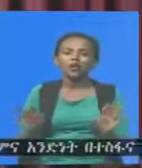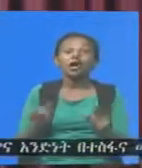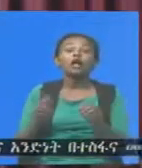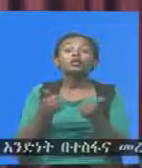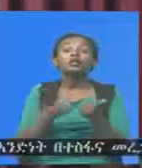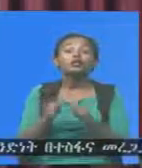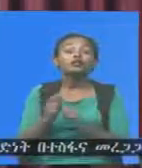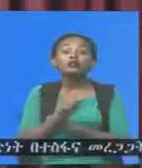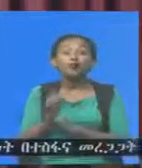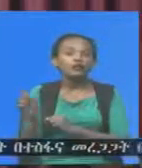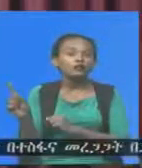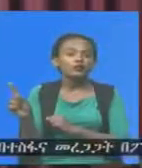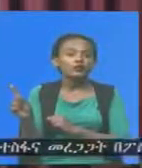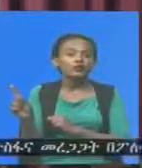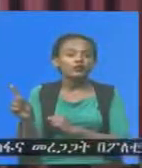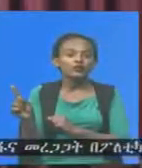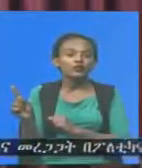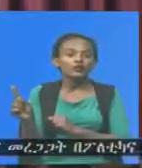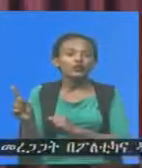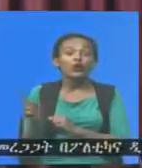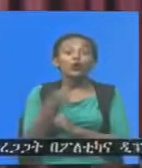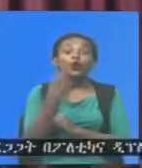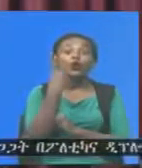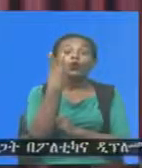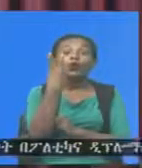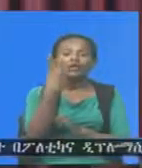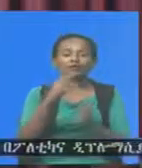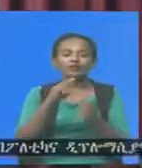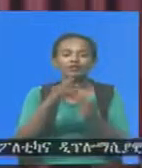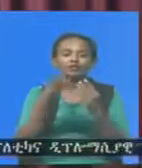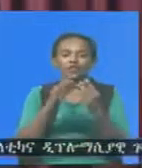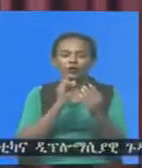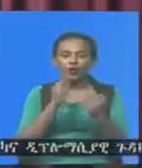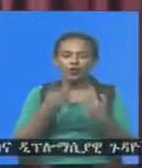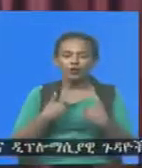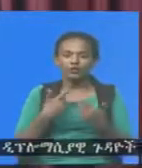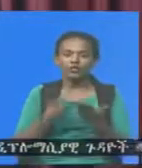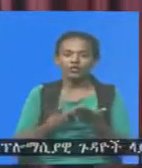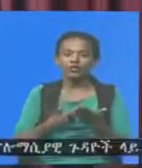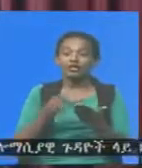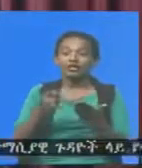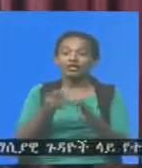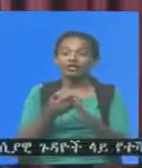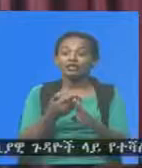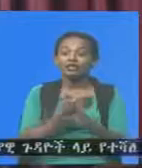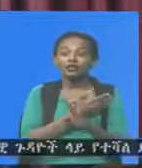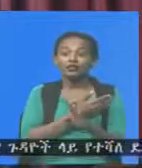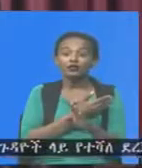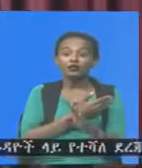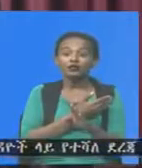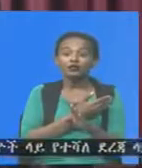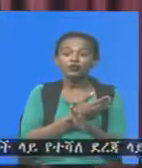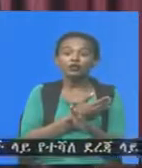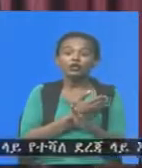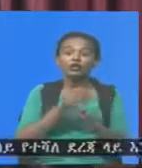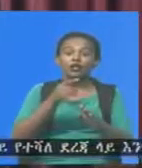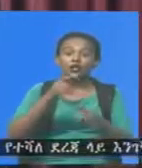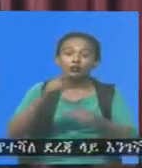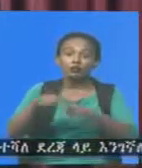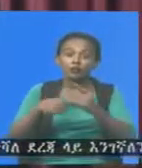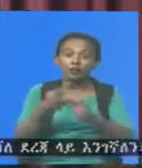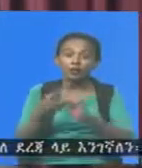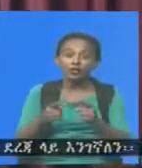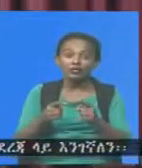እንዳትጠራጠሩ። ይሄ ማለት ሁለት ምርጫ ነው ያለን ለዚህ ጉዳይ። እንደ ከዚህ ቀደሙ በሂደት ይጣራል ብለን